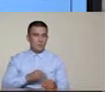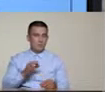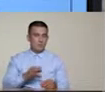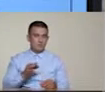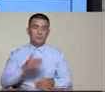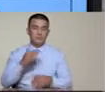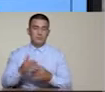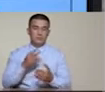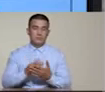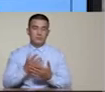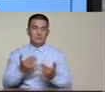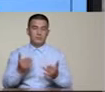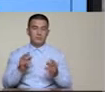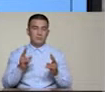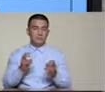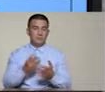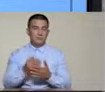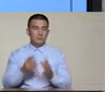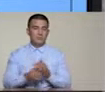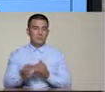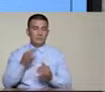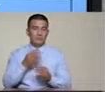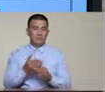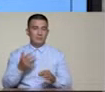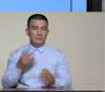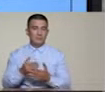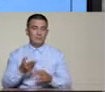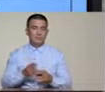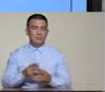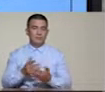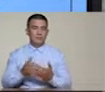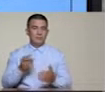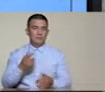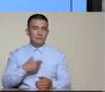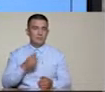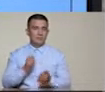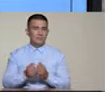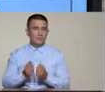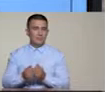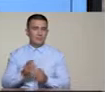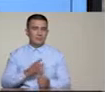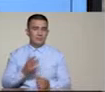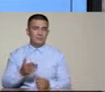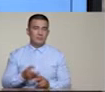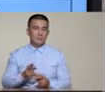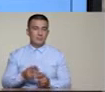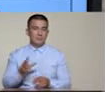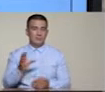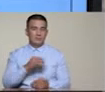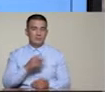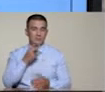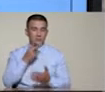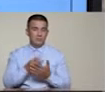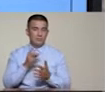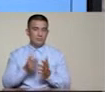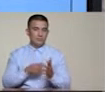Keling, bugungi mavzumuzni boshlashdan oldin o'tilgan mavzumuzni qanchalik darajada yaxshi o'zlashtirilganligimizni bir